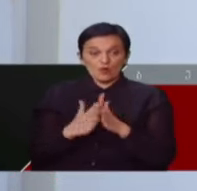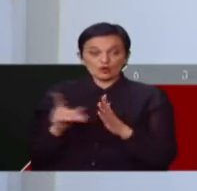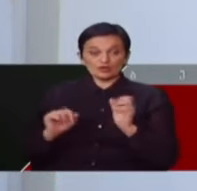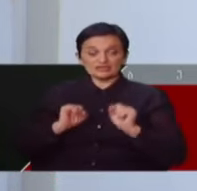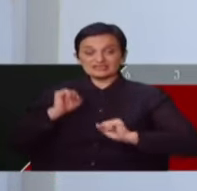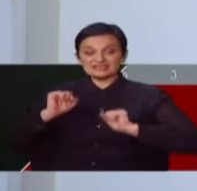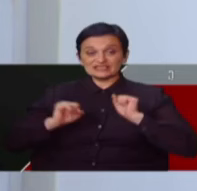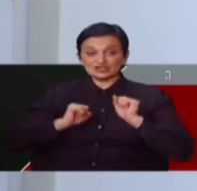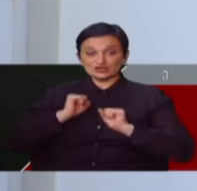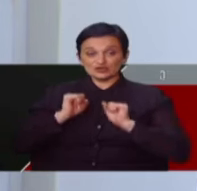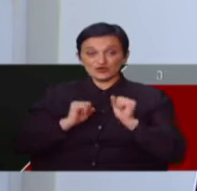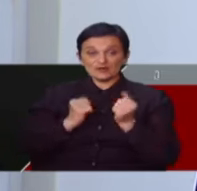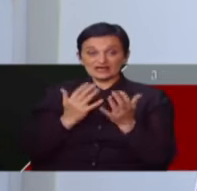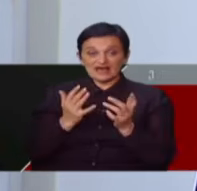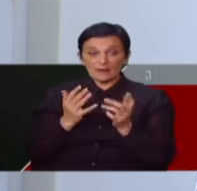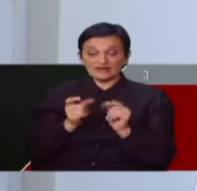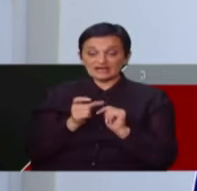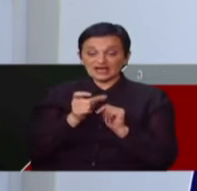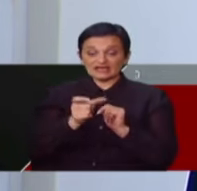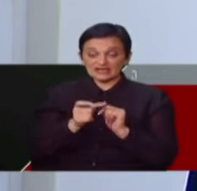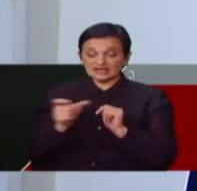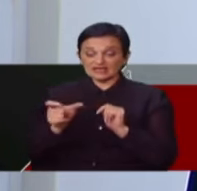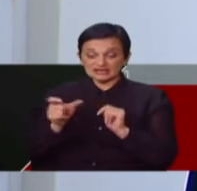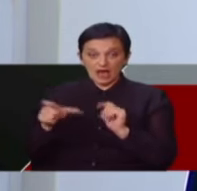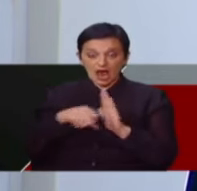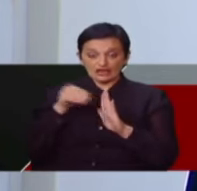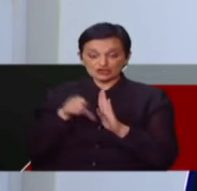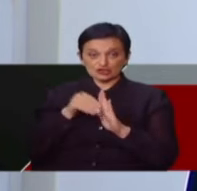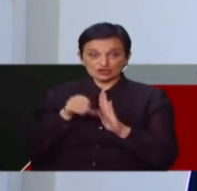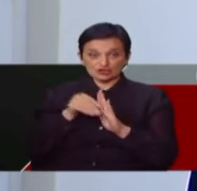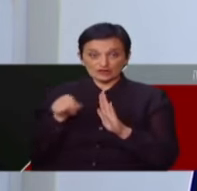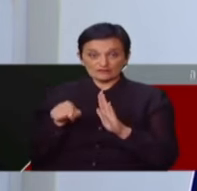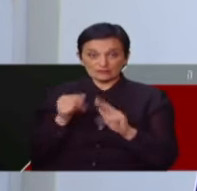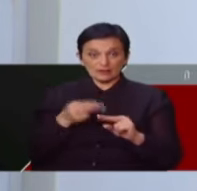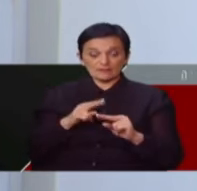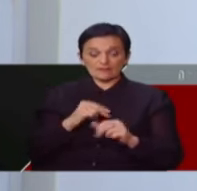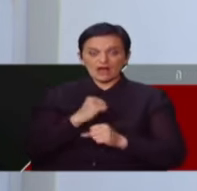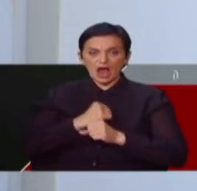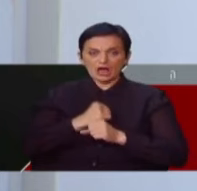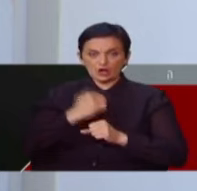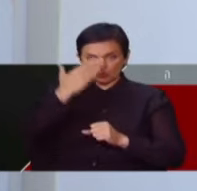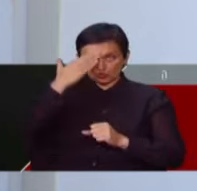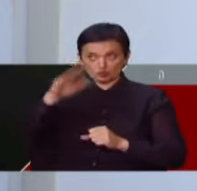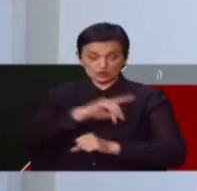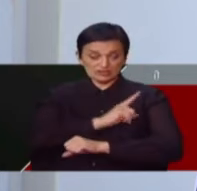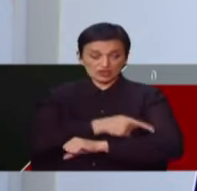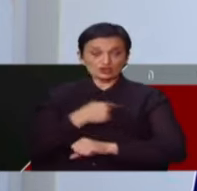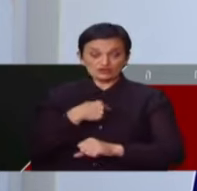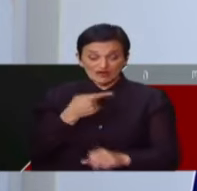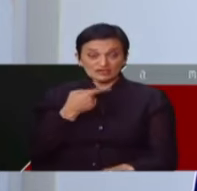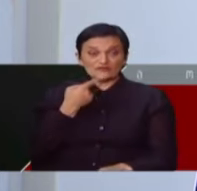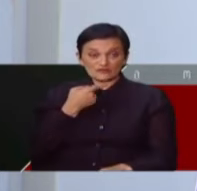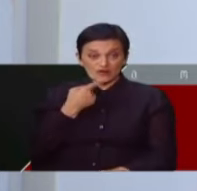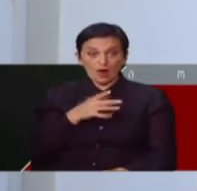რომ რამდენიმე ნაწილად გავიდეს არჩევნებზე, ამას აკეთებს უცხოური ძალები, რასაც ჩვენ ვამბობთ,